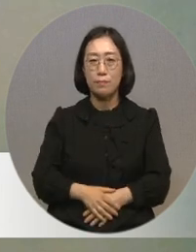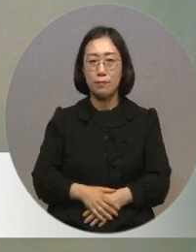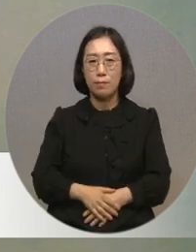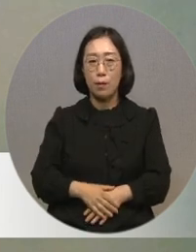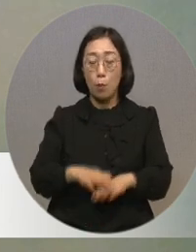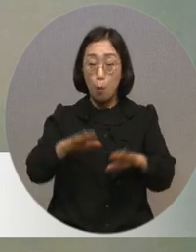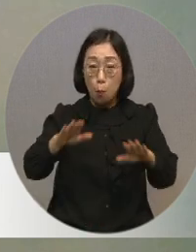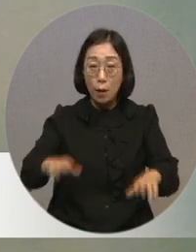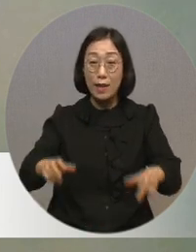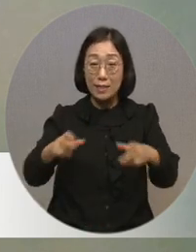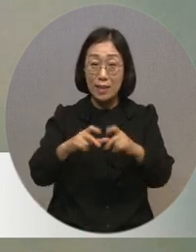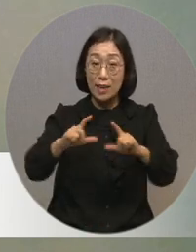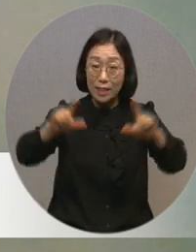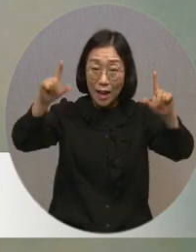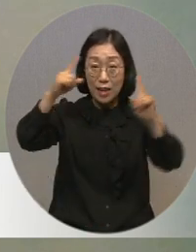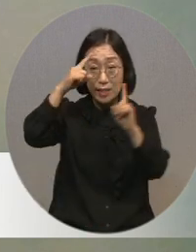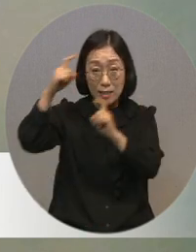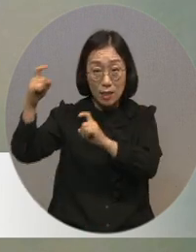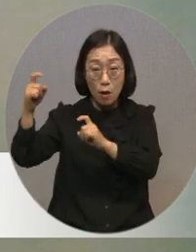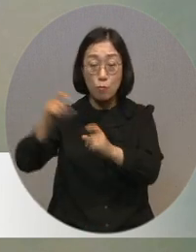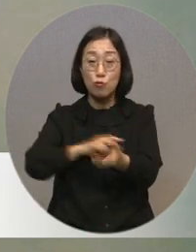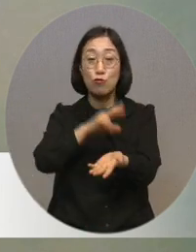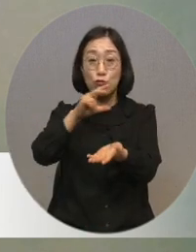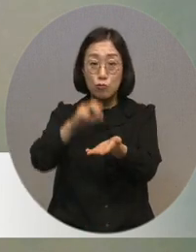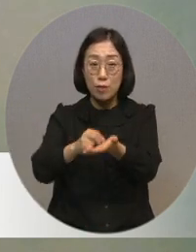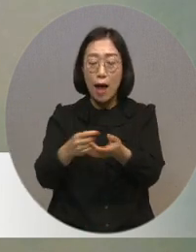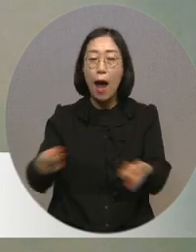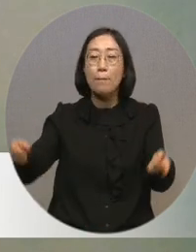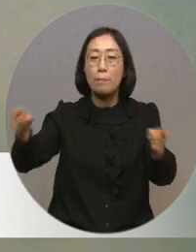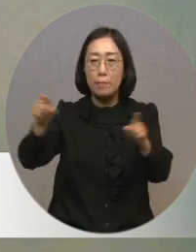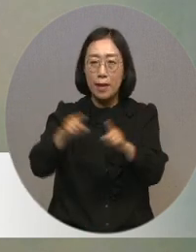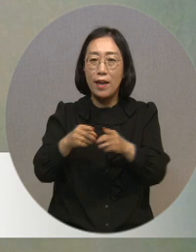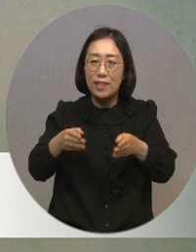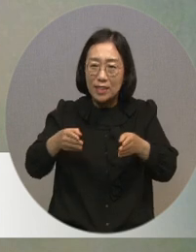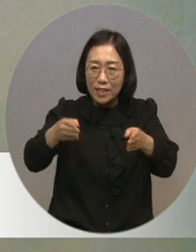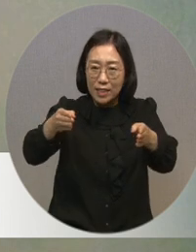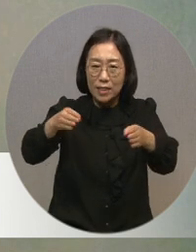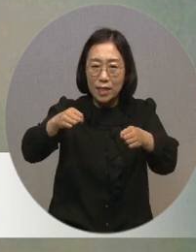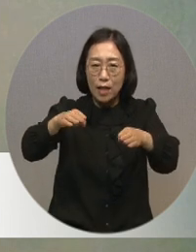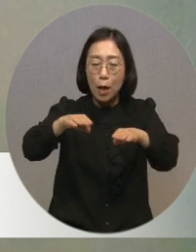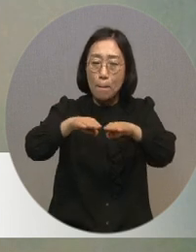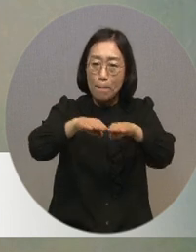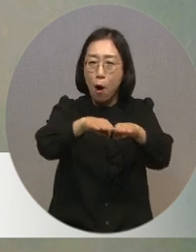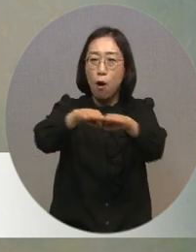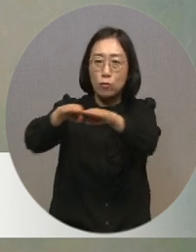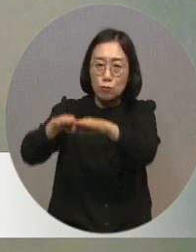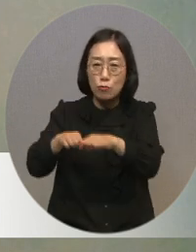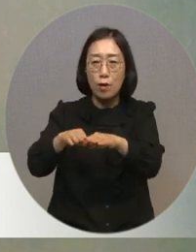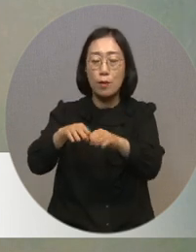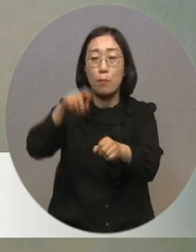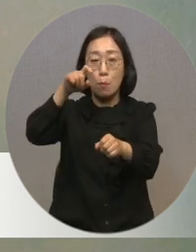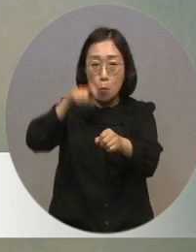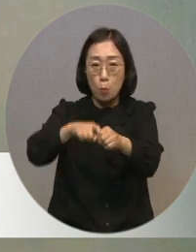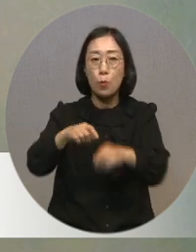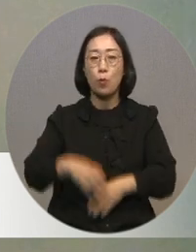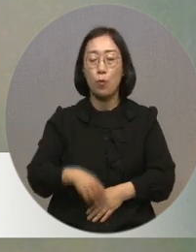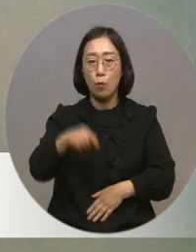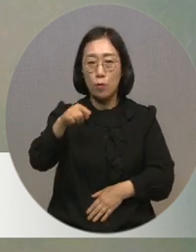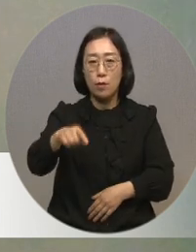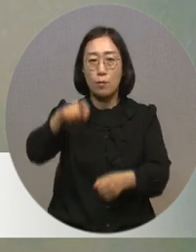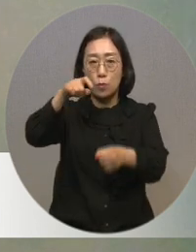올해 장애인 날 기념 슬로건은 함께하는 길, 평등으로 향하는 길입니다.